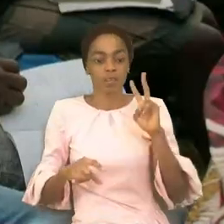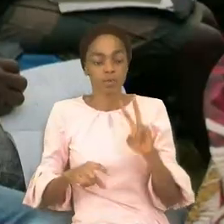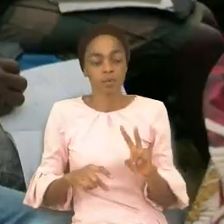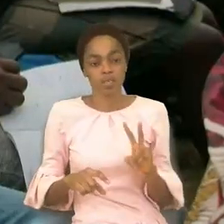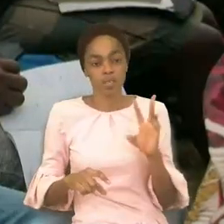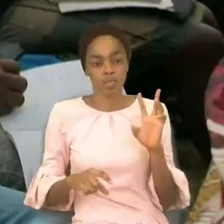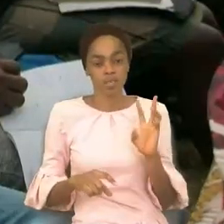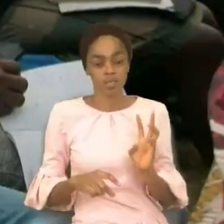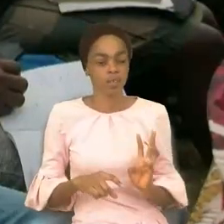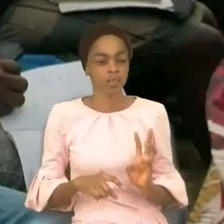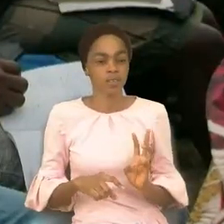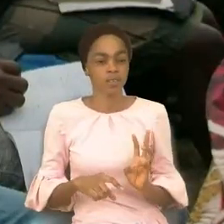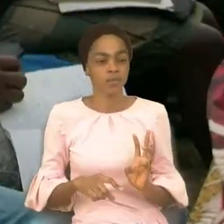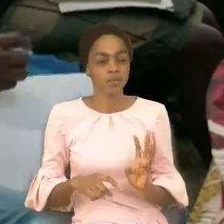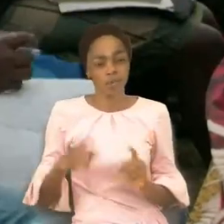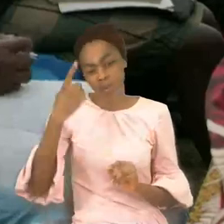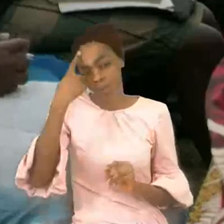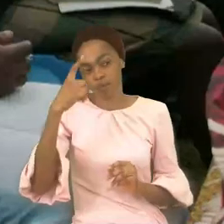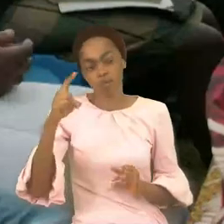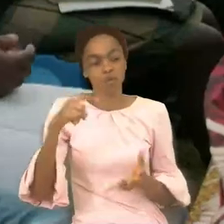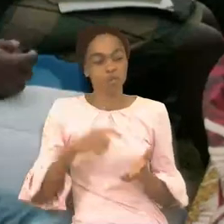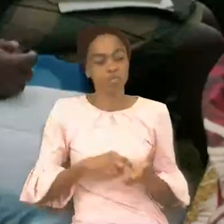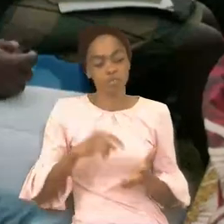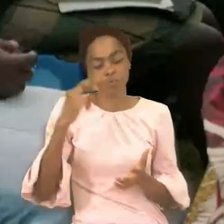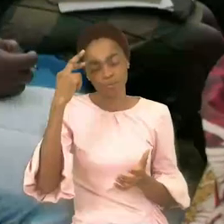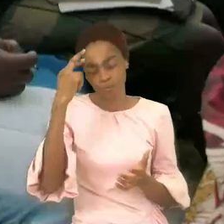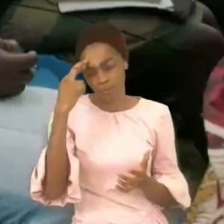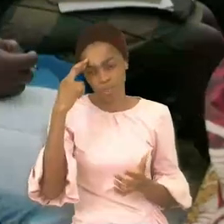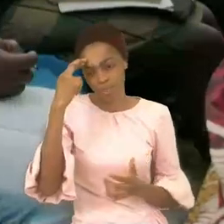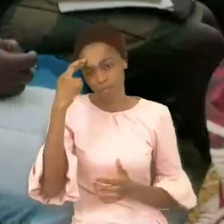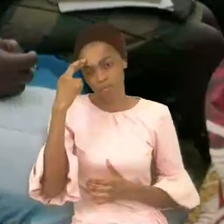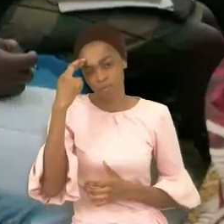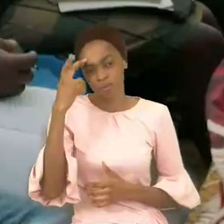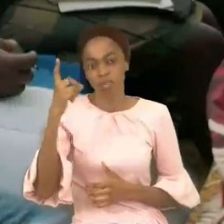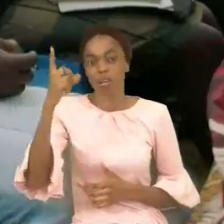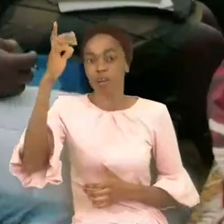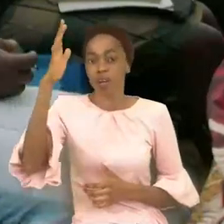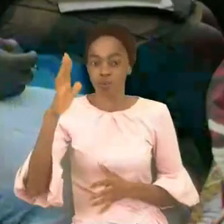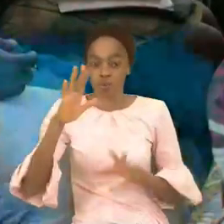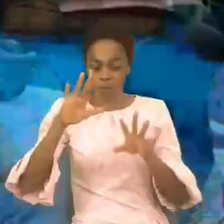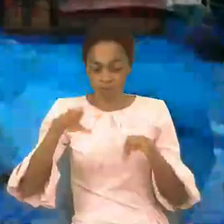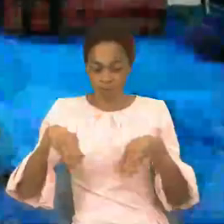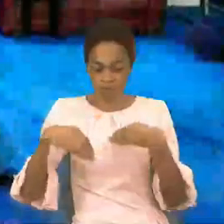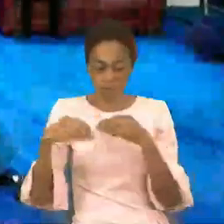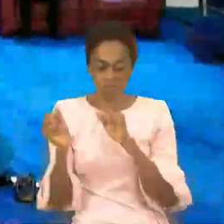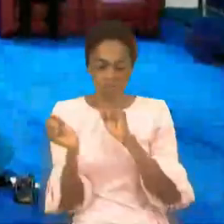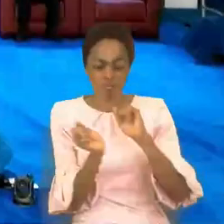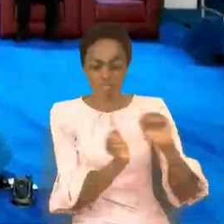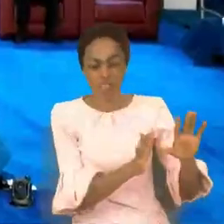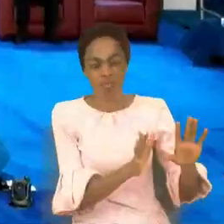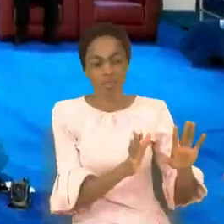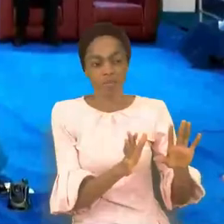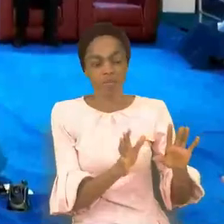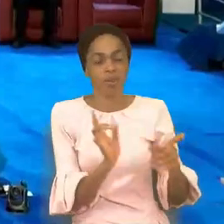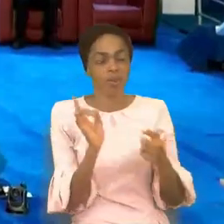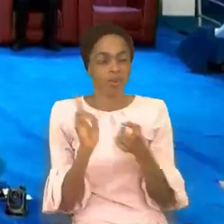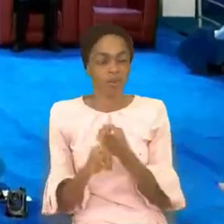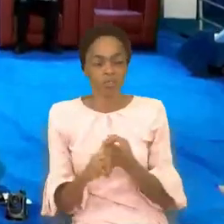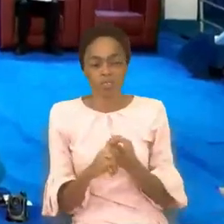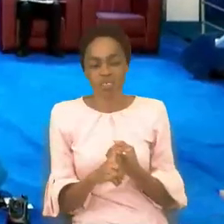Verset 26 dit, c'est pourquoi Dieu les a livrés à des passions